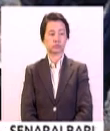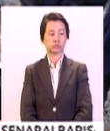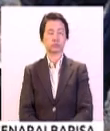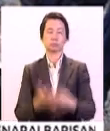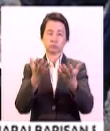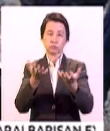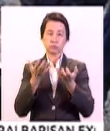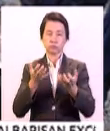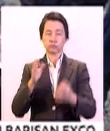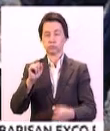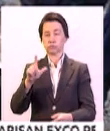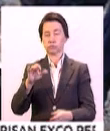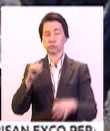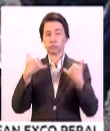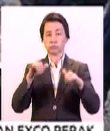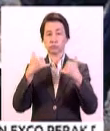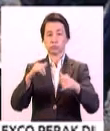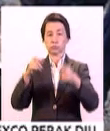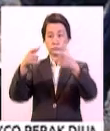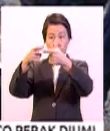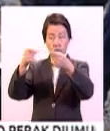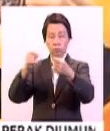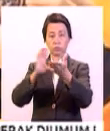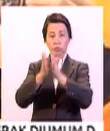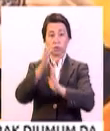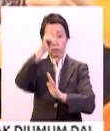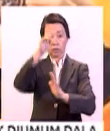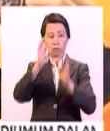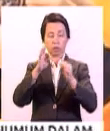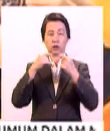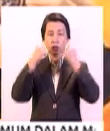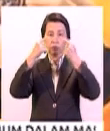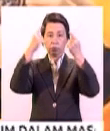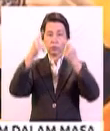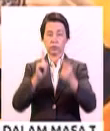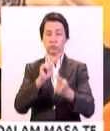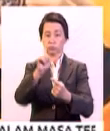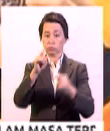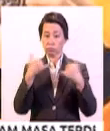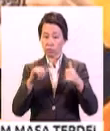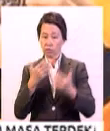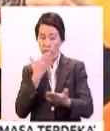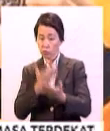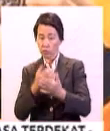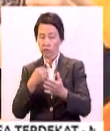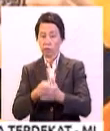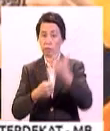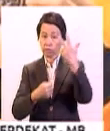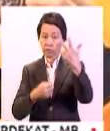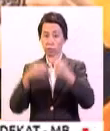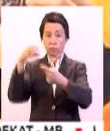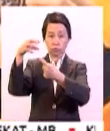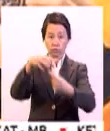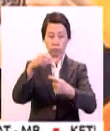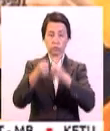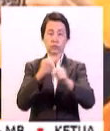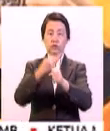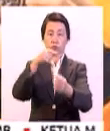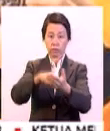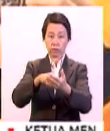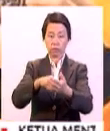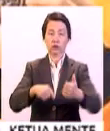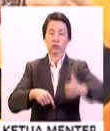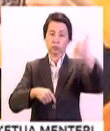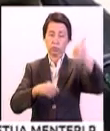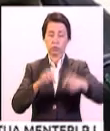Hasrat dan impian Alia untuk beraksi di Tokyo hanya akan menjadi kenyataan jika berjaya menampilkan aksi cemerlang dalam tiga kejohanan utama tahun ini.